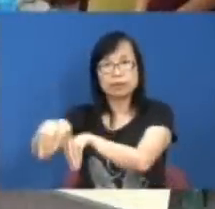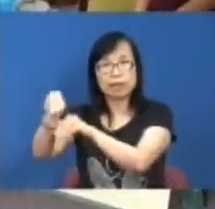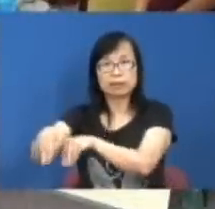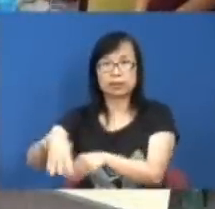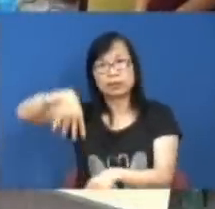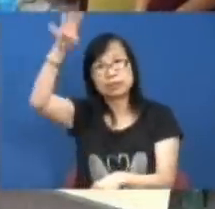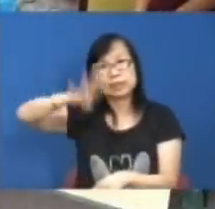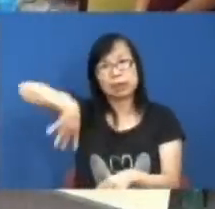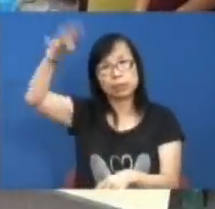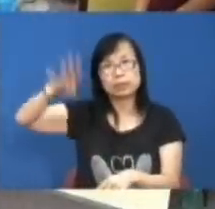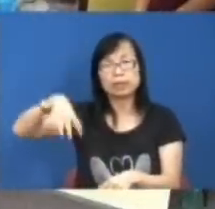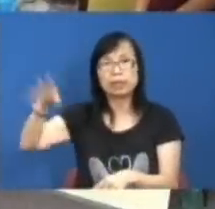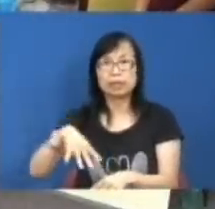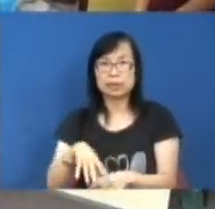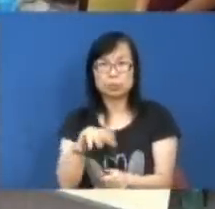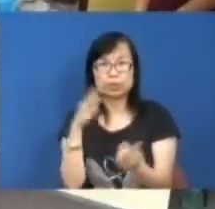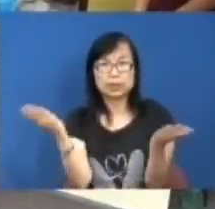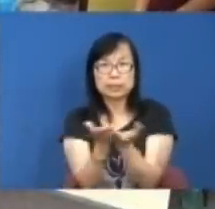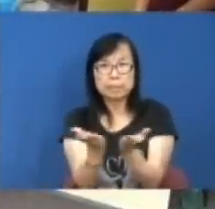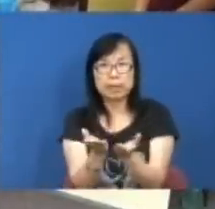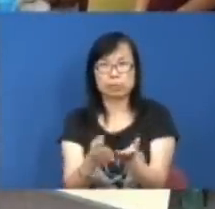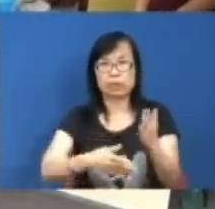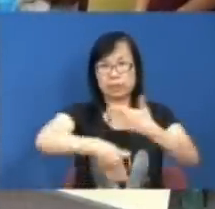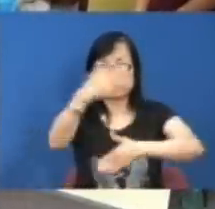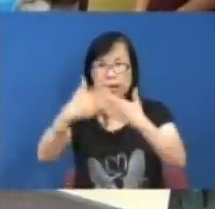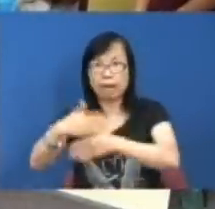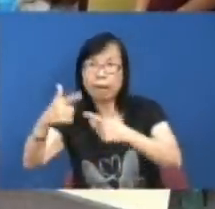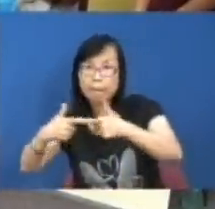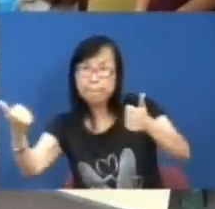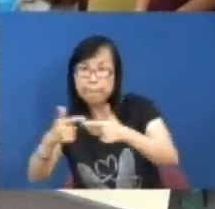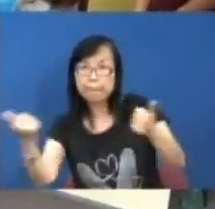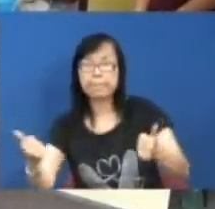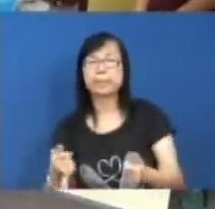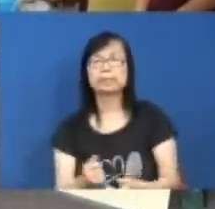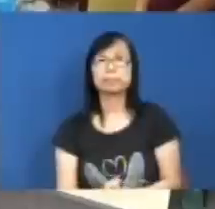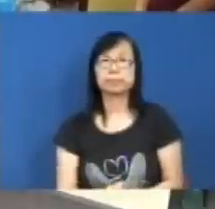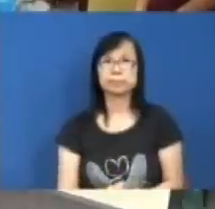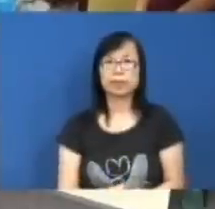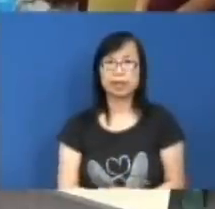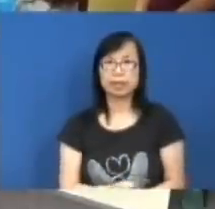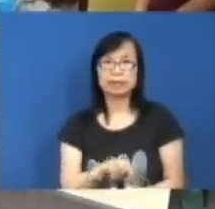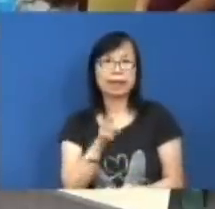咧，就確保同嗰個大廈嘅面積咧係符合廠方嘅標準嘅。即係換句